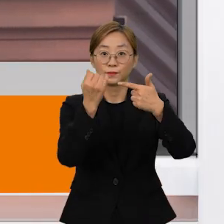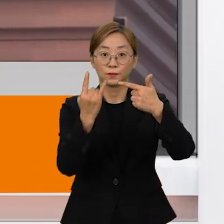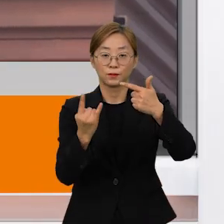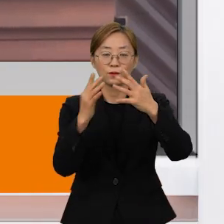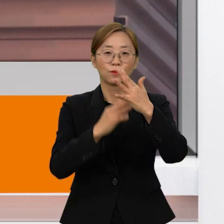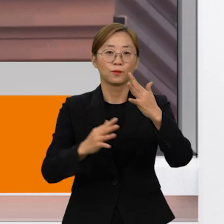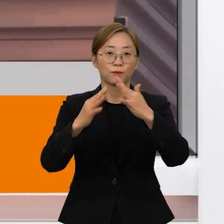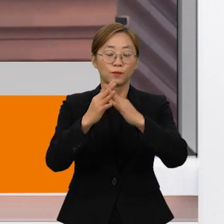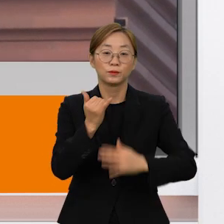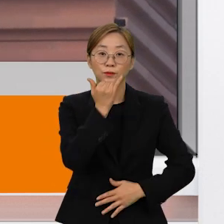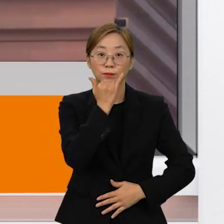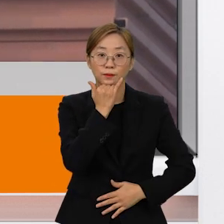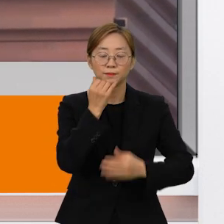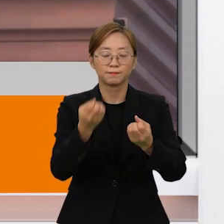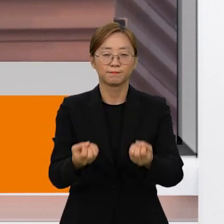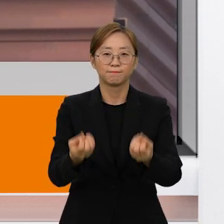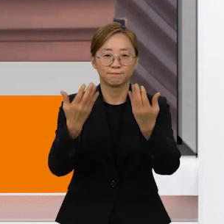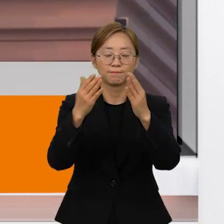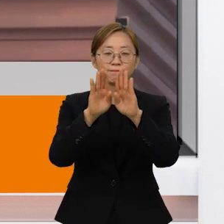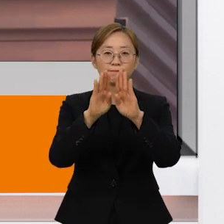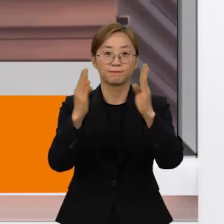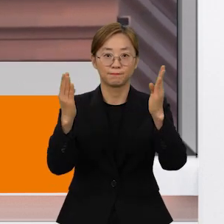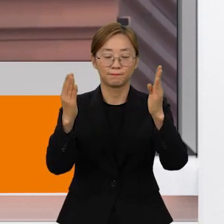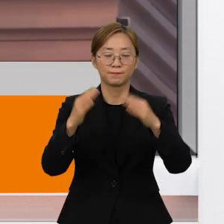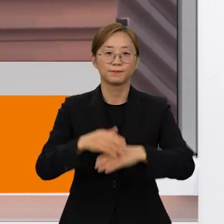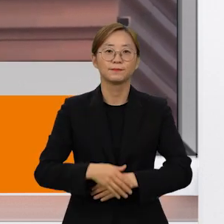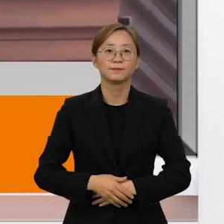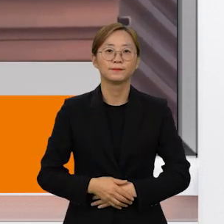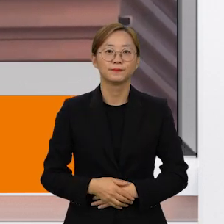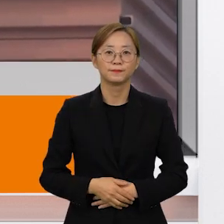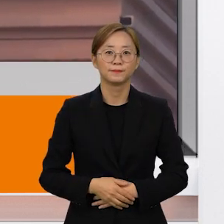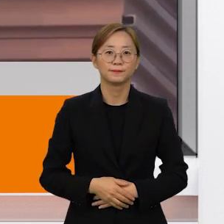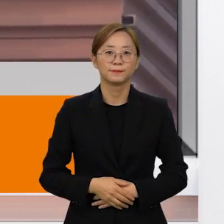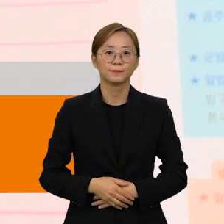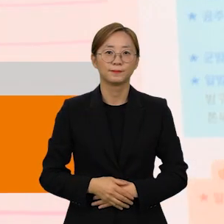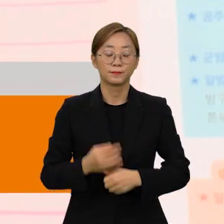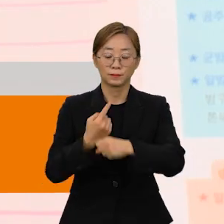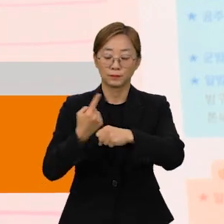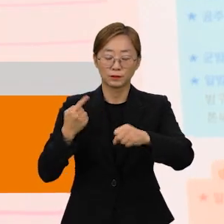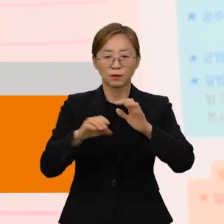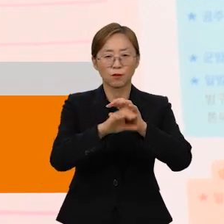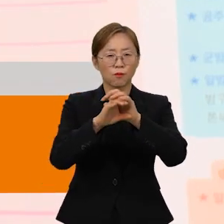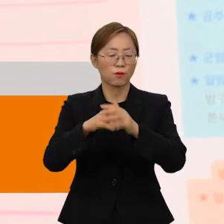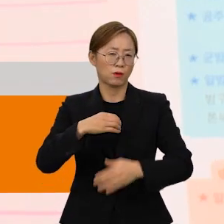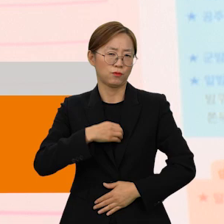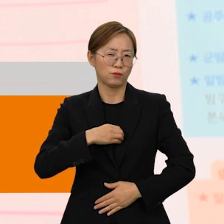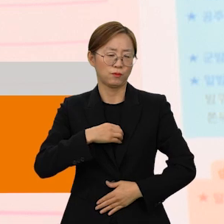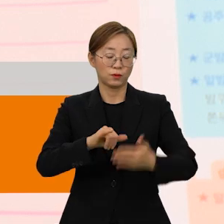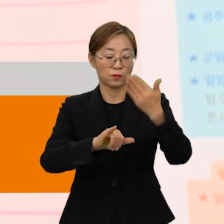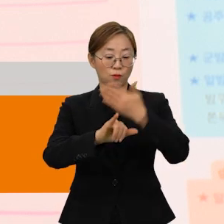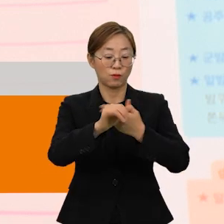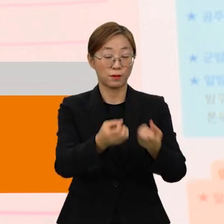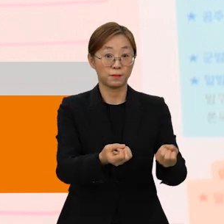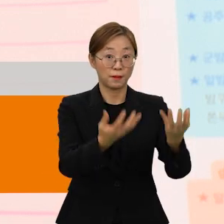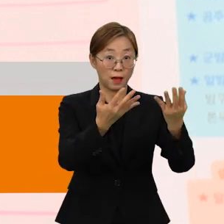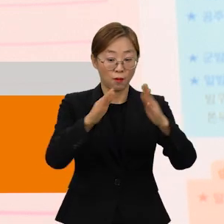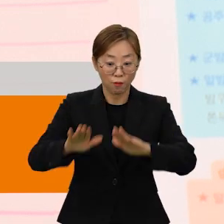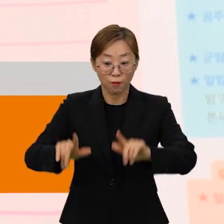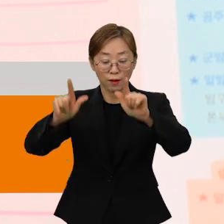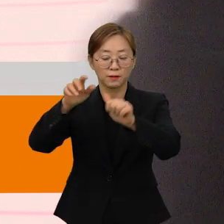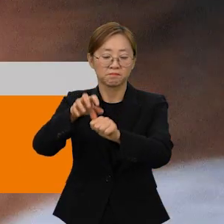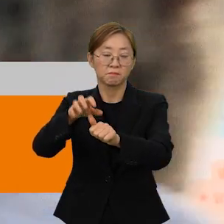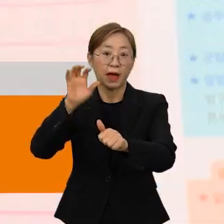제6회 겨울공주 군밤축제 개막식이 개최됐습니다. 지난해 코로나19 여파로 온라인으로